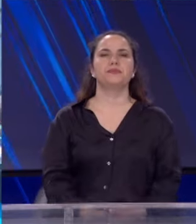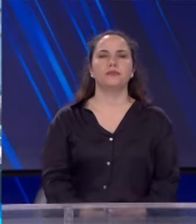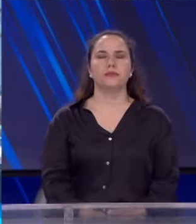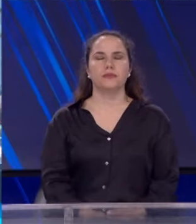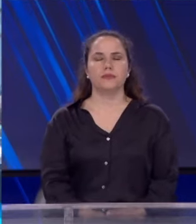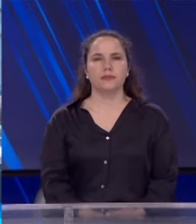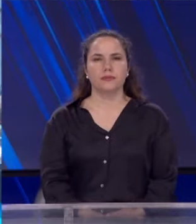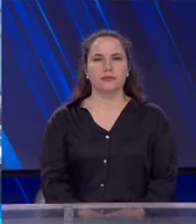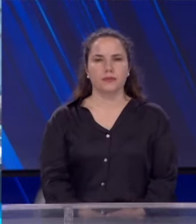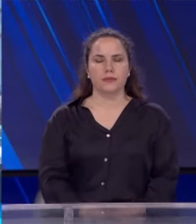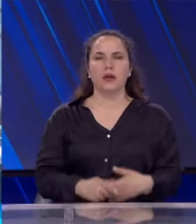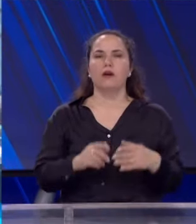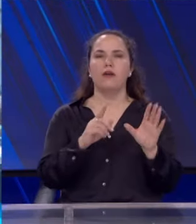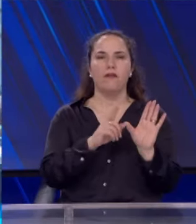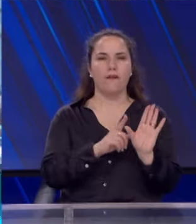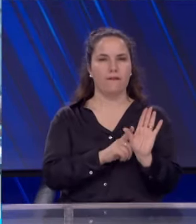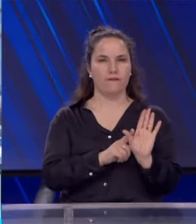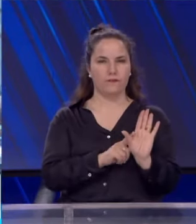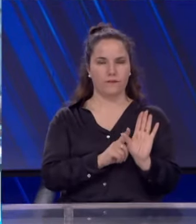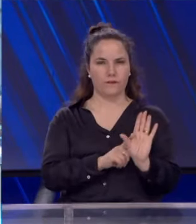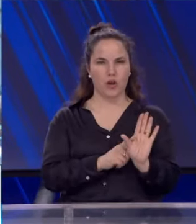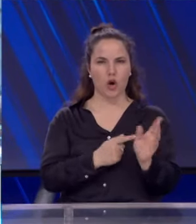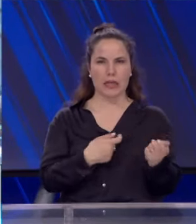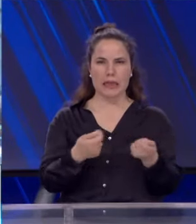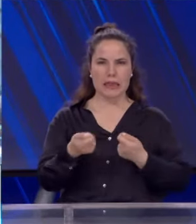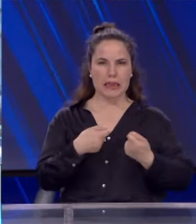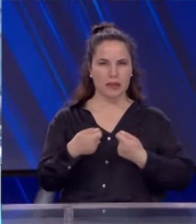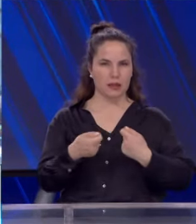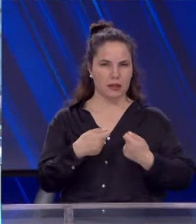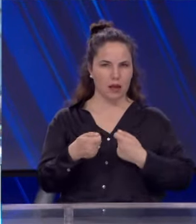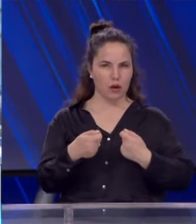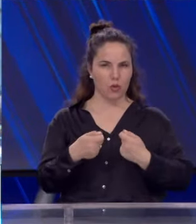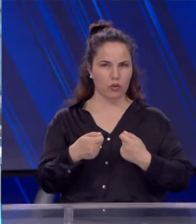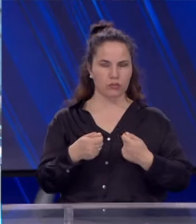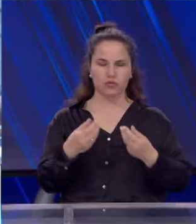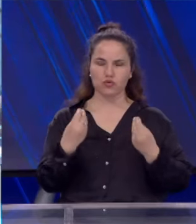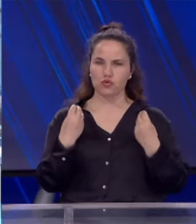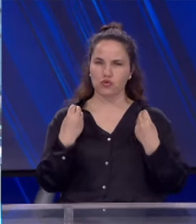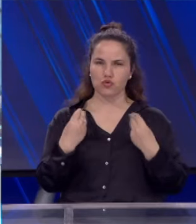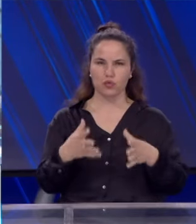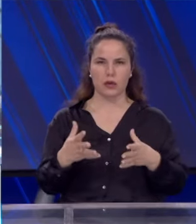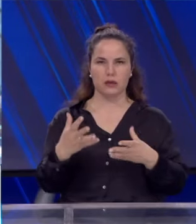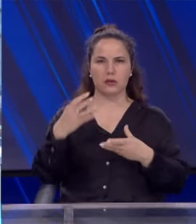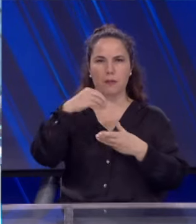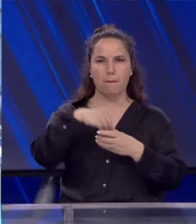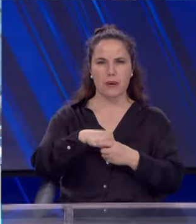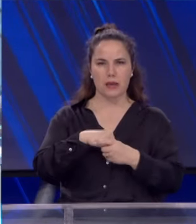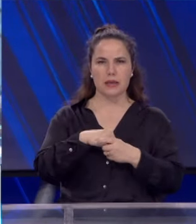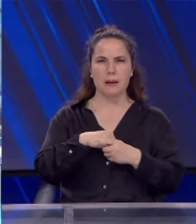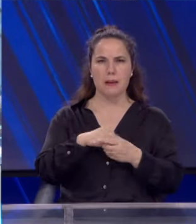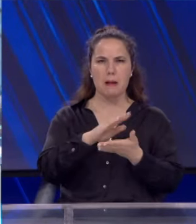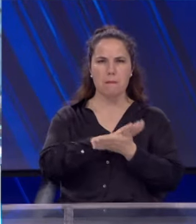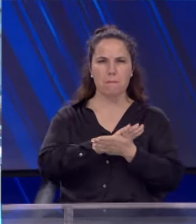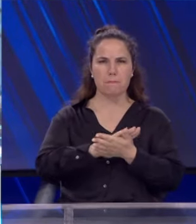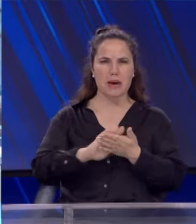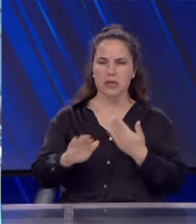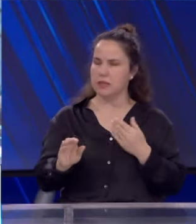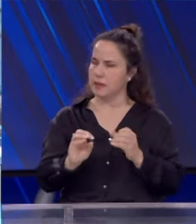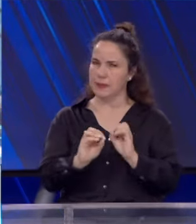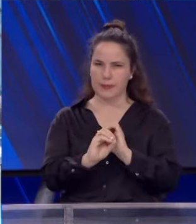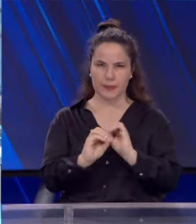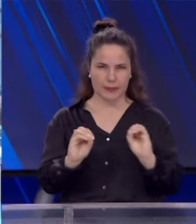Në Vlorë, tregu i madh funksionon jashtë kushteve higjieno-sanitare. Shitësit atje kërkojnë që bashkia të planifikojë